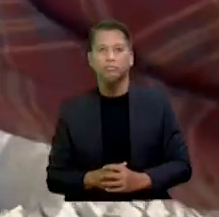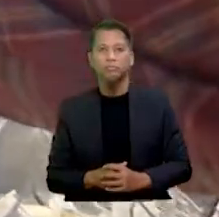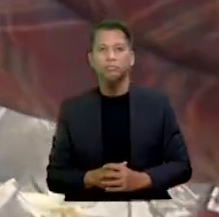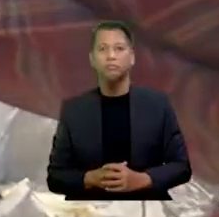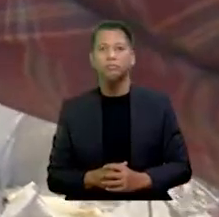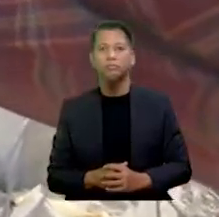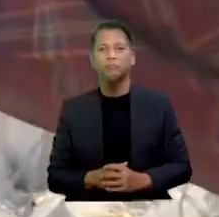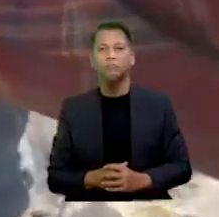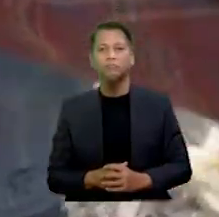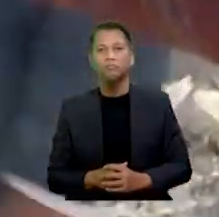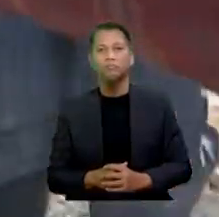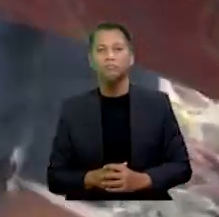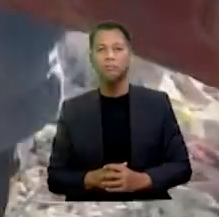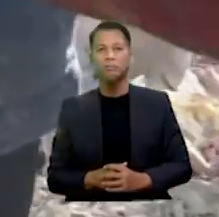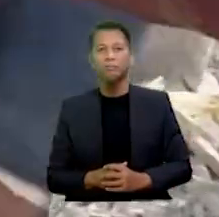nih